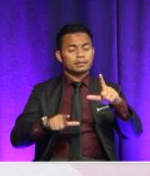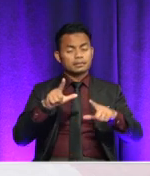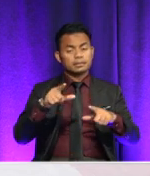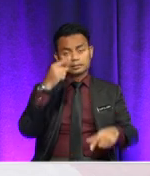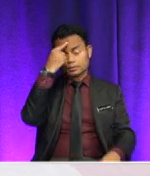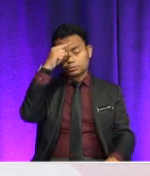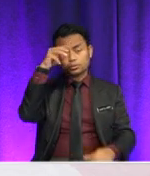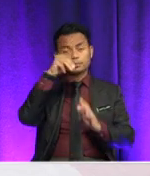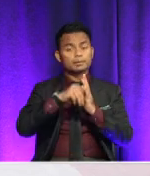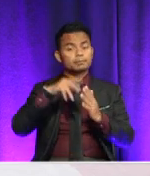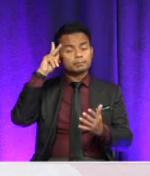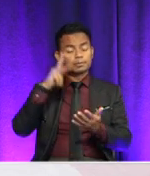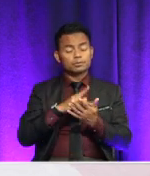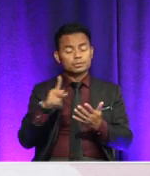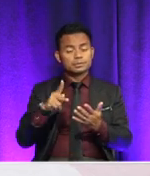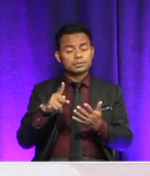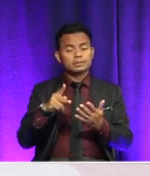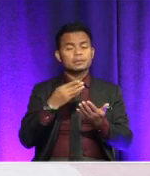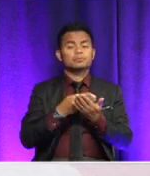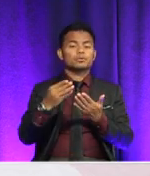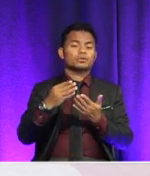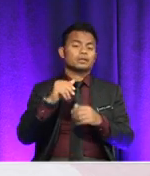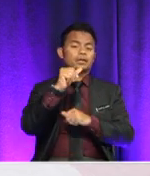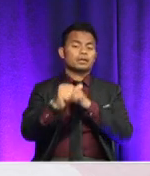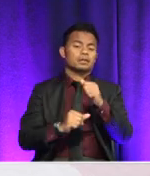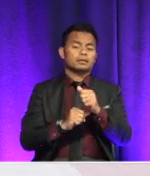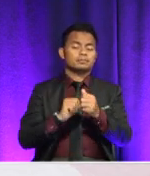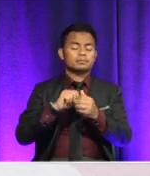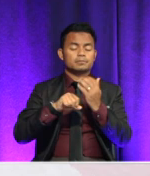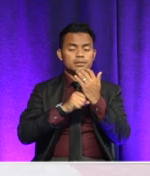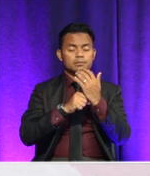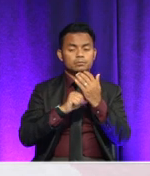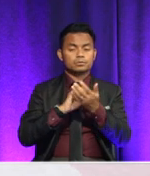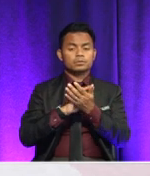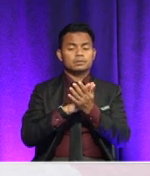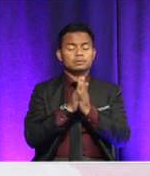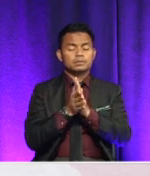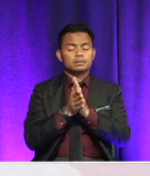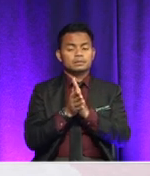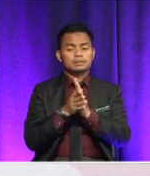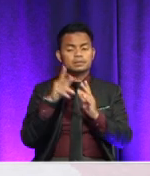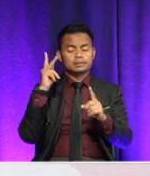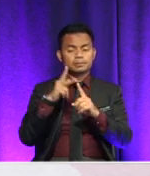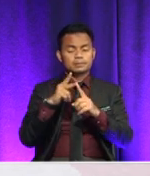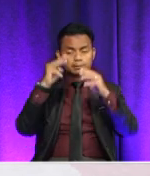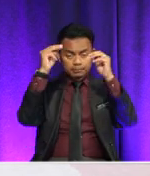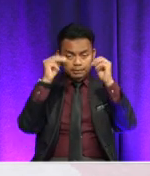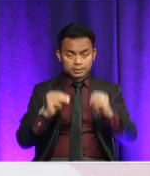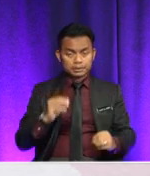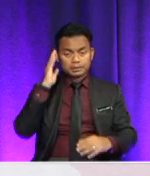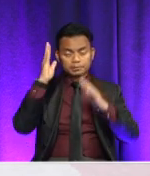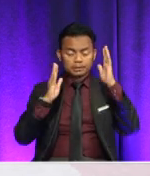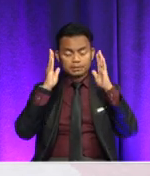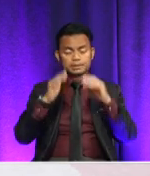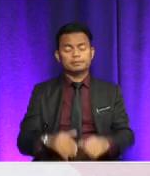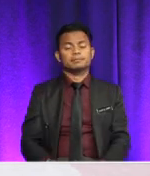kan produk alam semele jadi kepada masyarakat Malaysia hendaklah dimuliakan dengan kerajaan hal